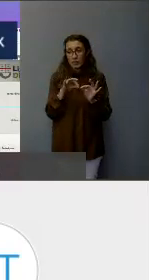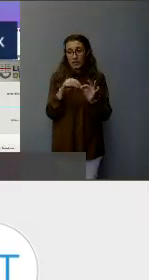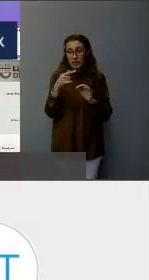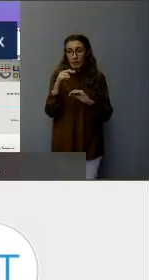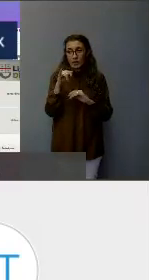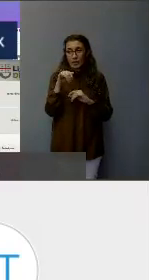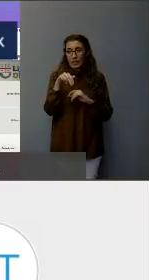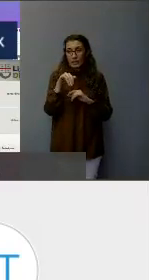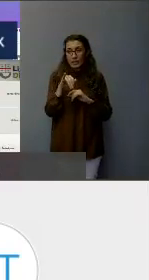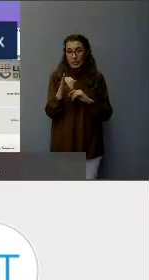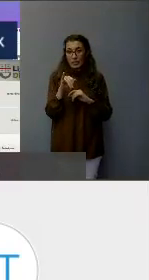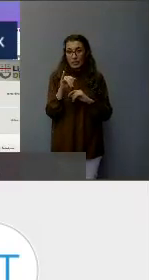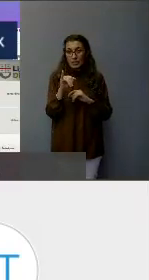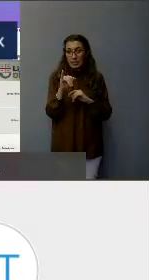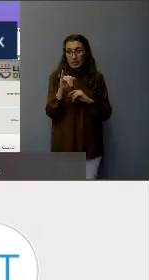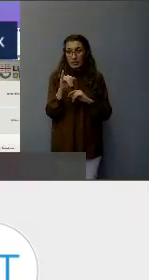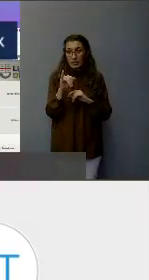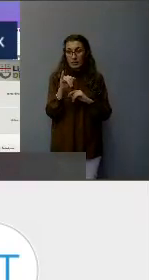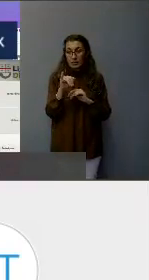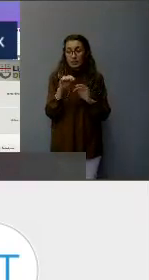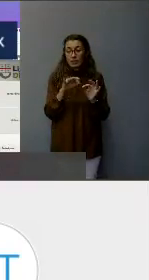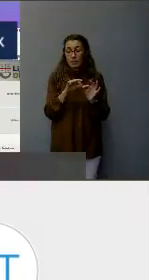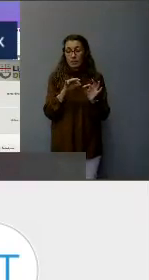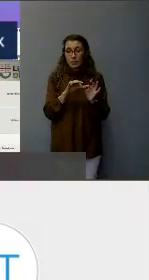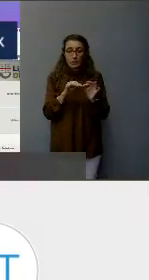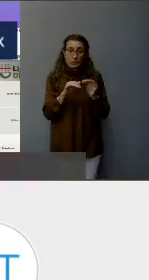consigliere latini favorevole